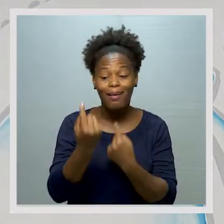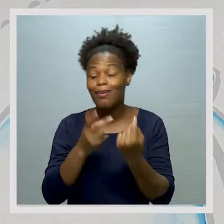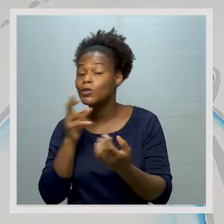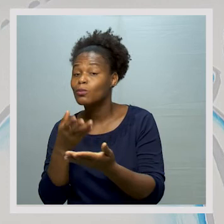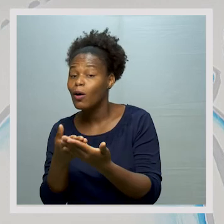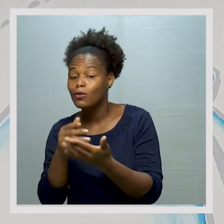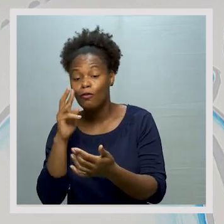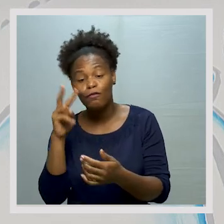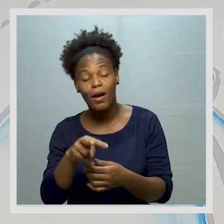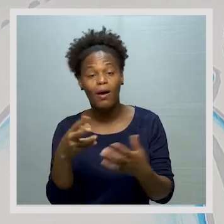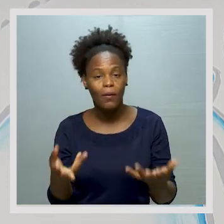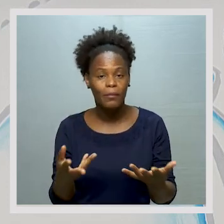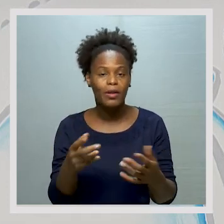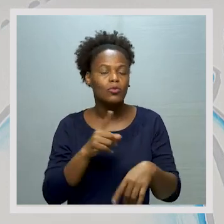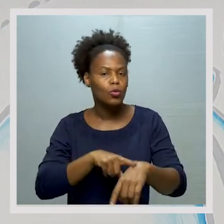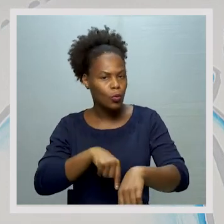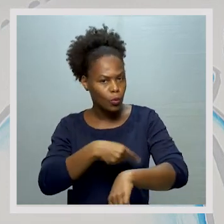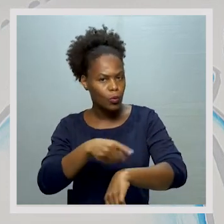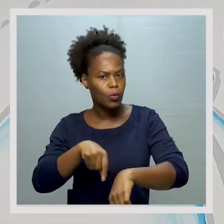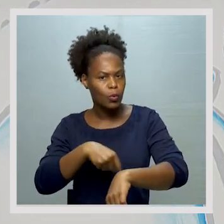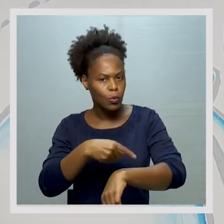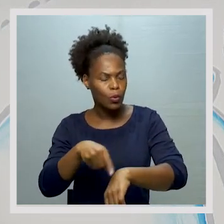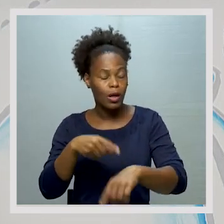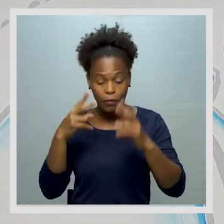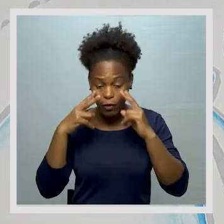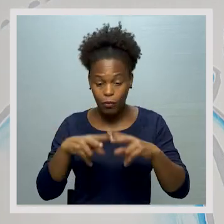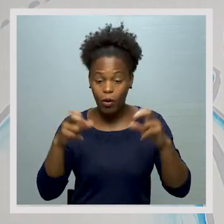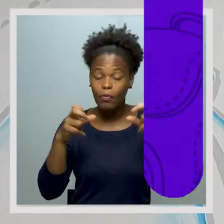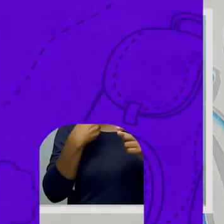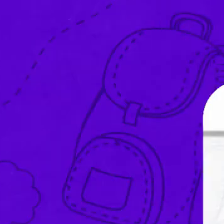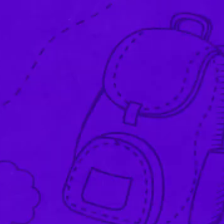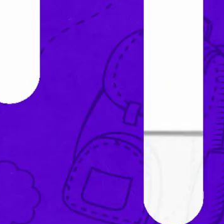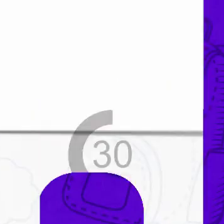bon? Prenez le temps et trouvez-moi ces questions.